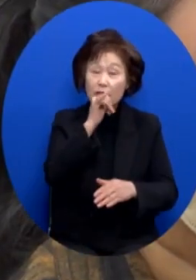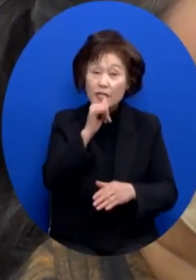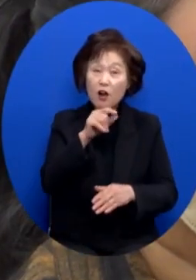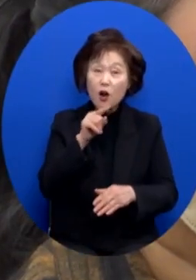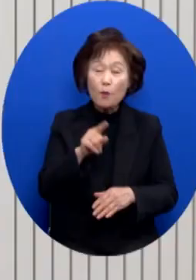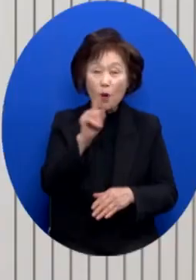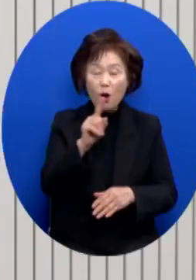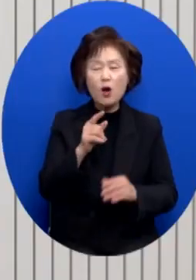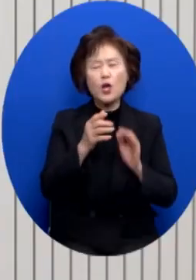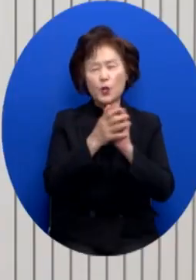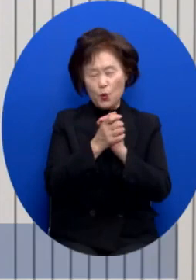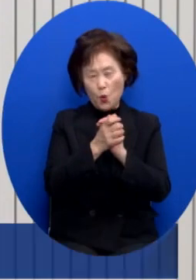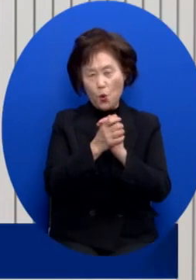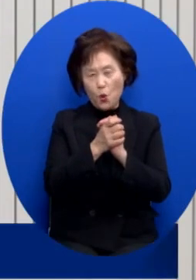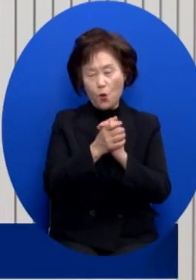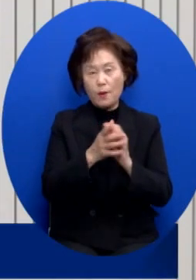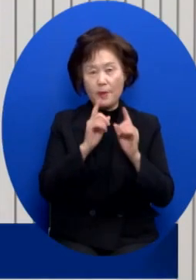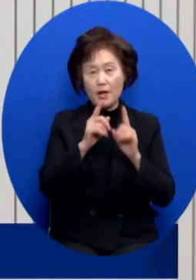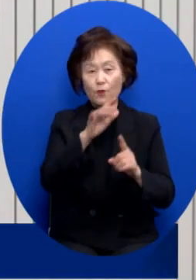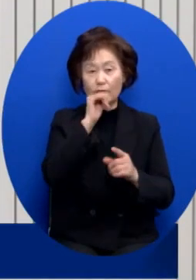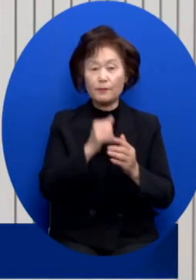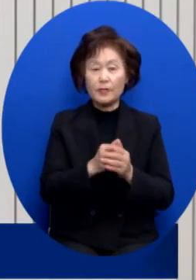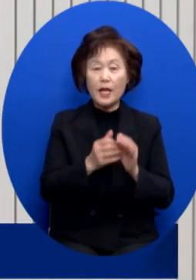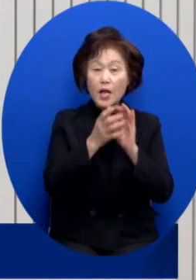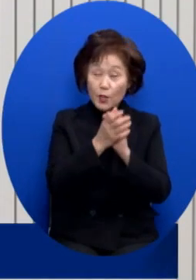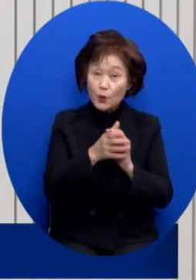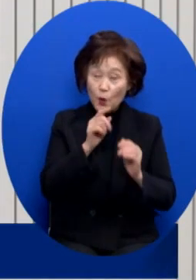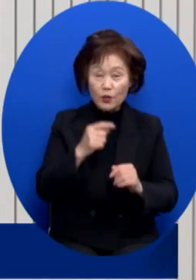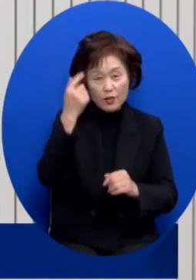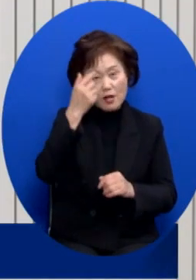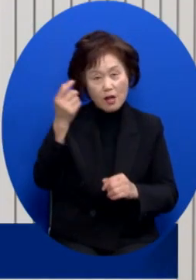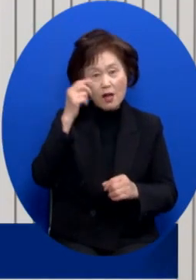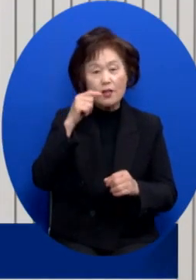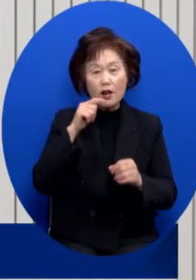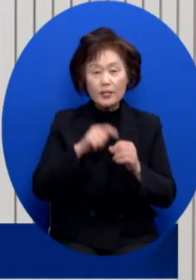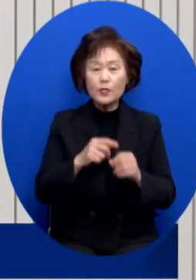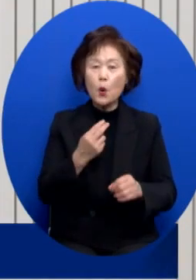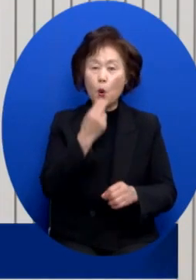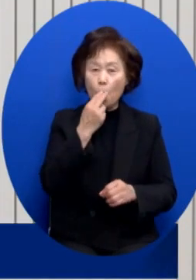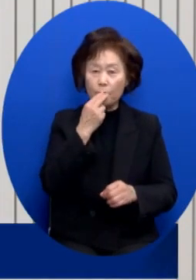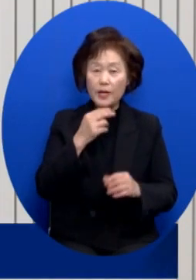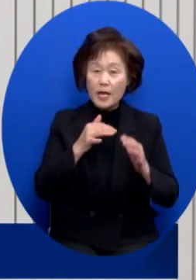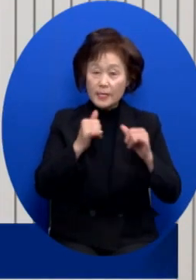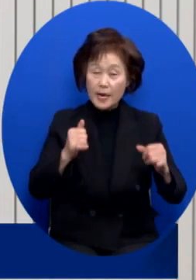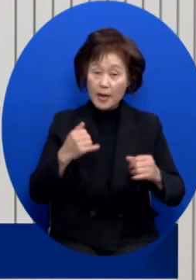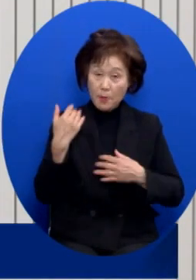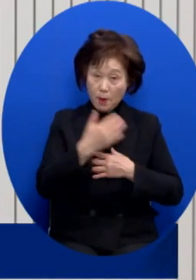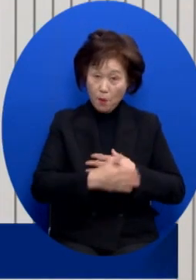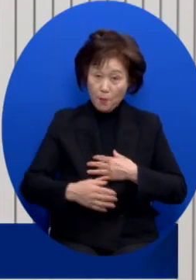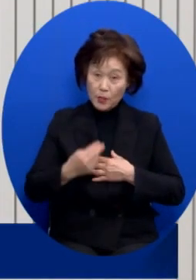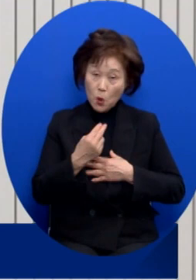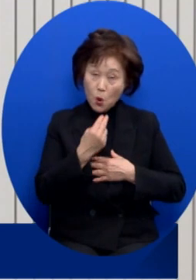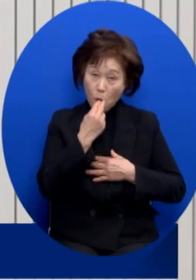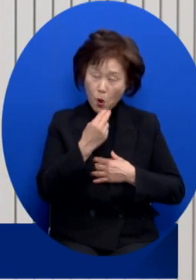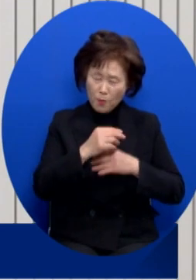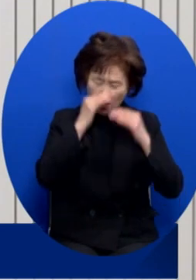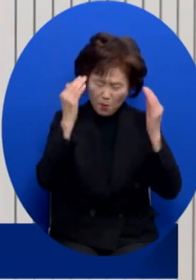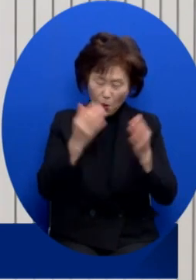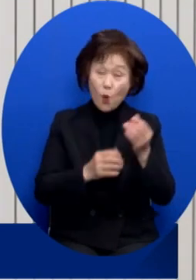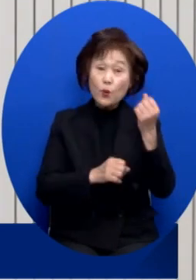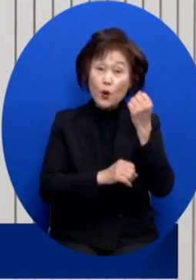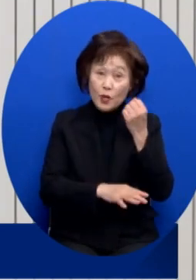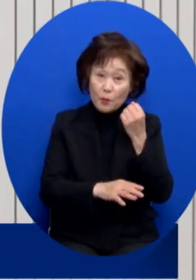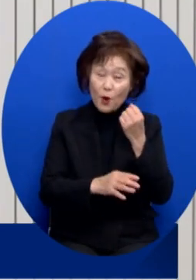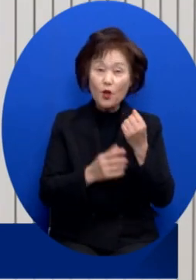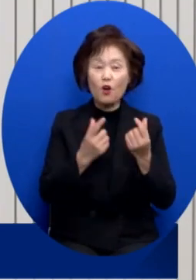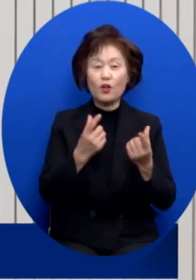강조합니다. 기도는 영적 호흡입니다. 사람의 인체에서 호흡이 모든 것의 근원이듯이 우리 그리스도인의 모든 신앙생활의